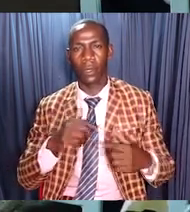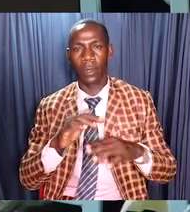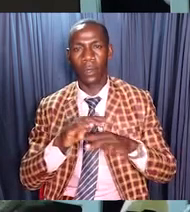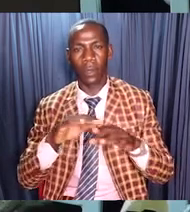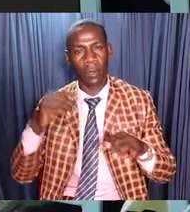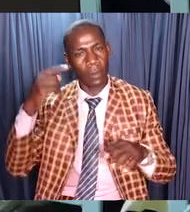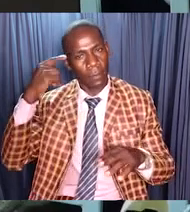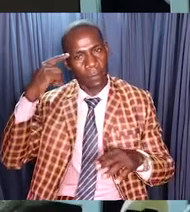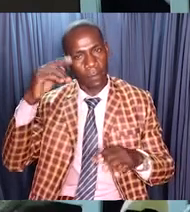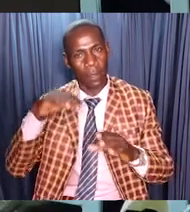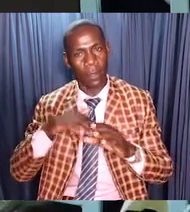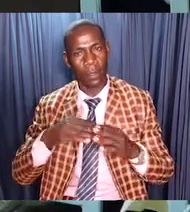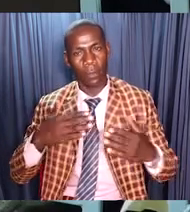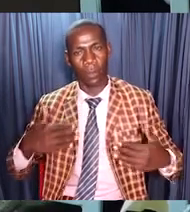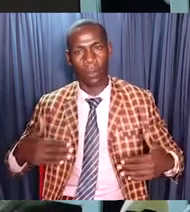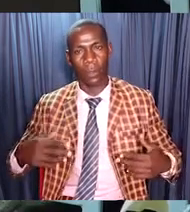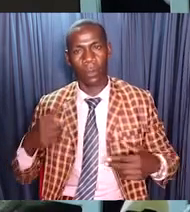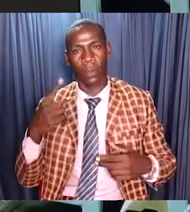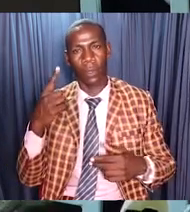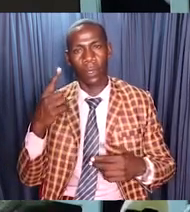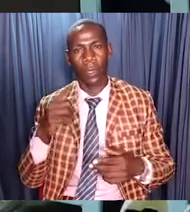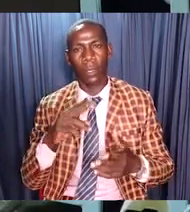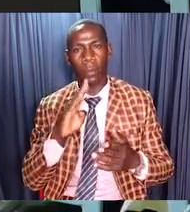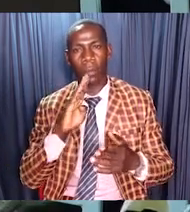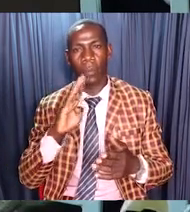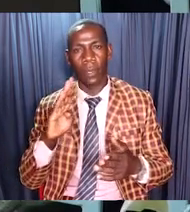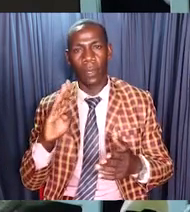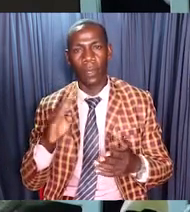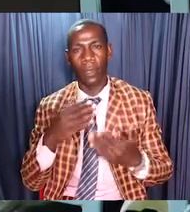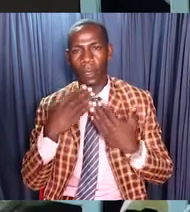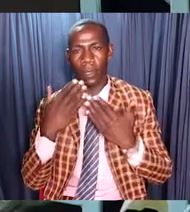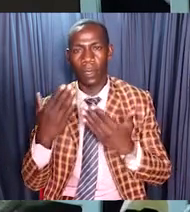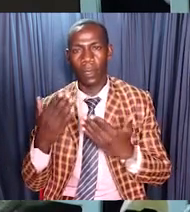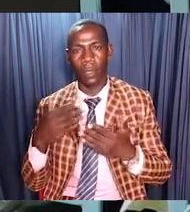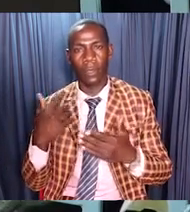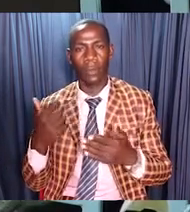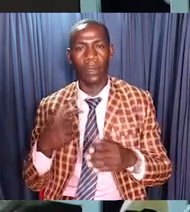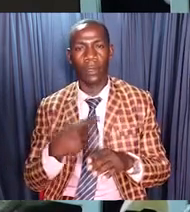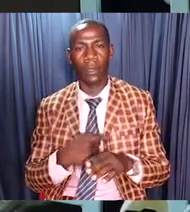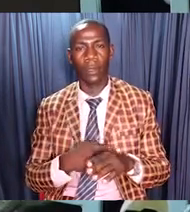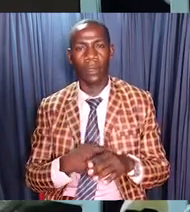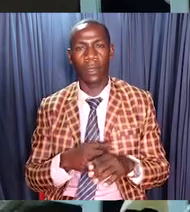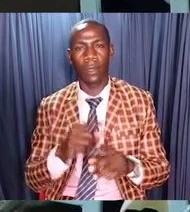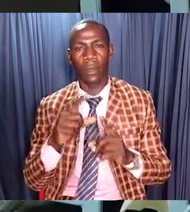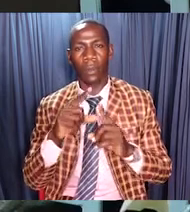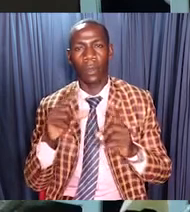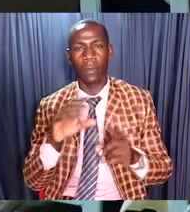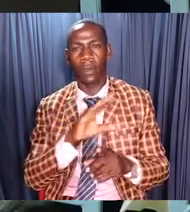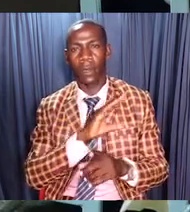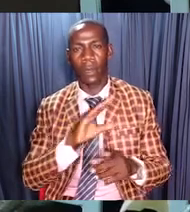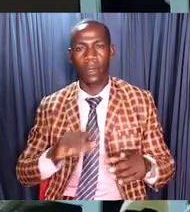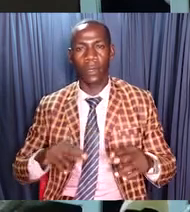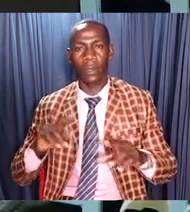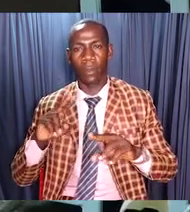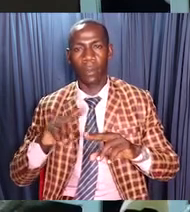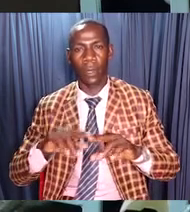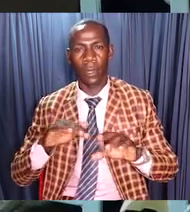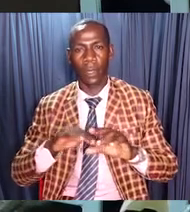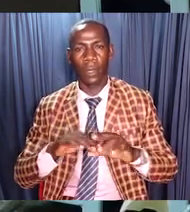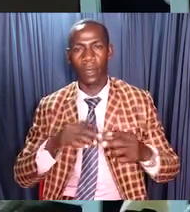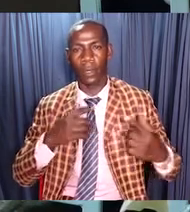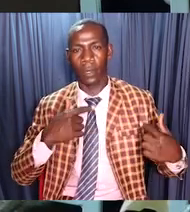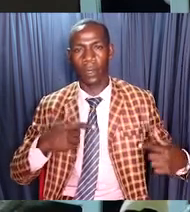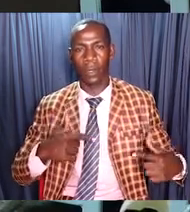mlioitiwa katika mwili mmoja. Tena iweni watu wa shukrani. Neno la Kristo nalikae kwa wingi ndani